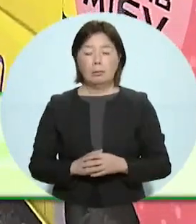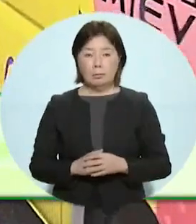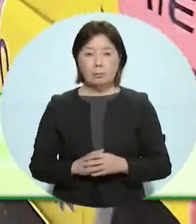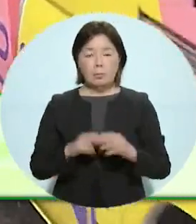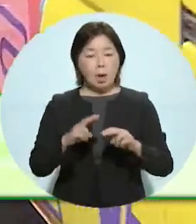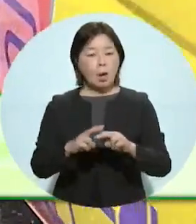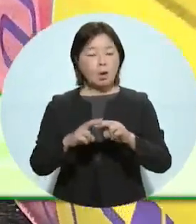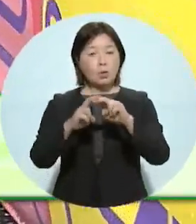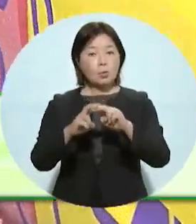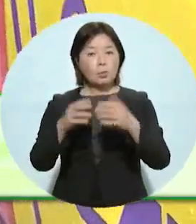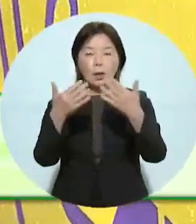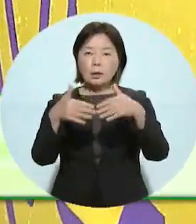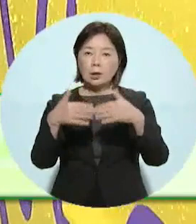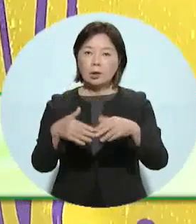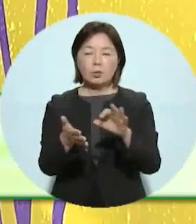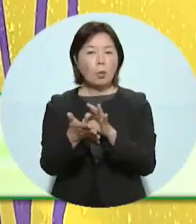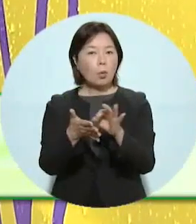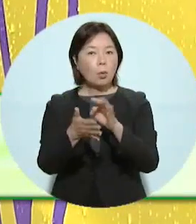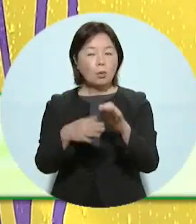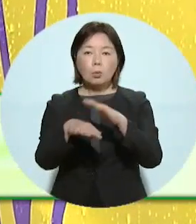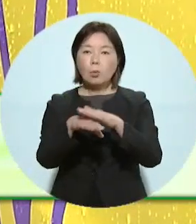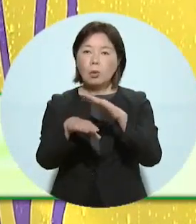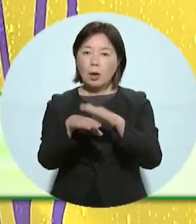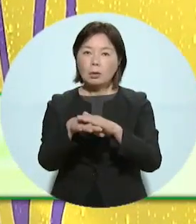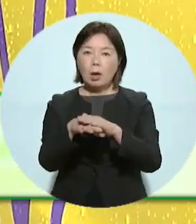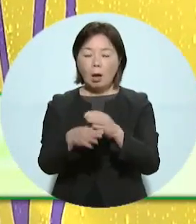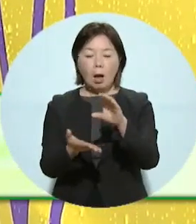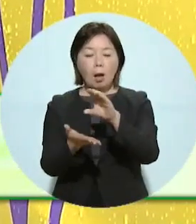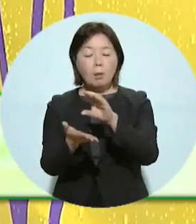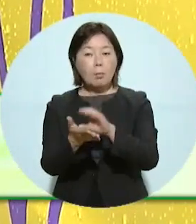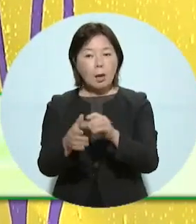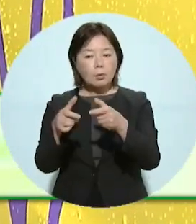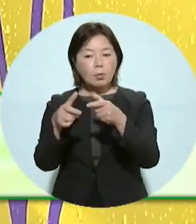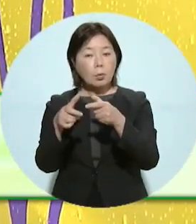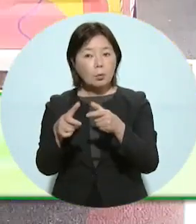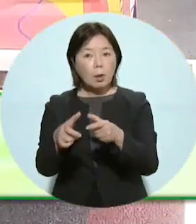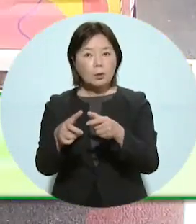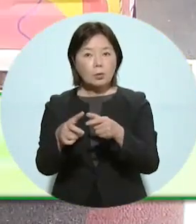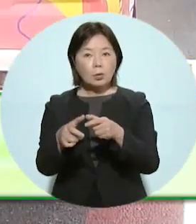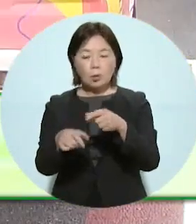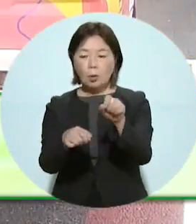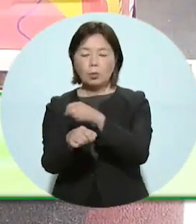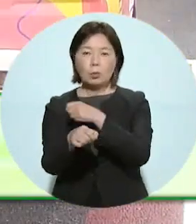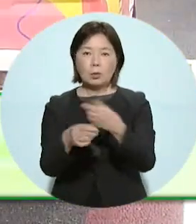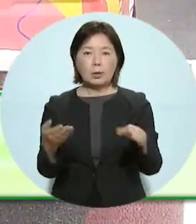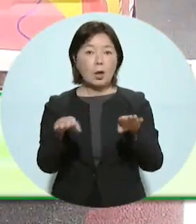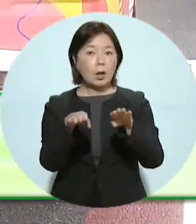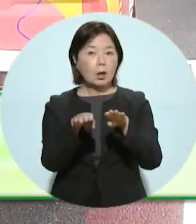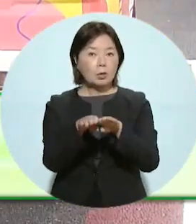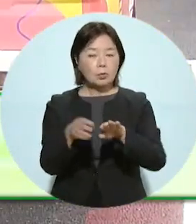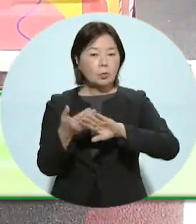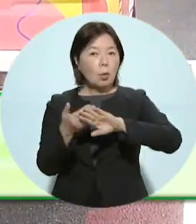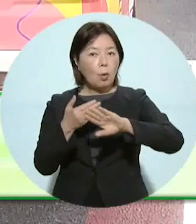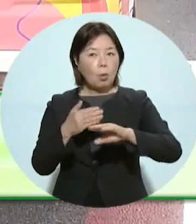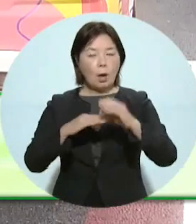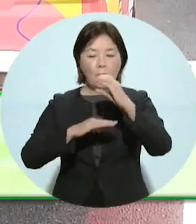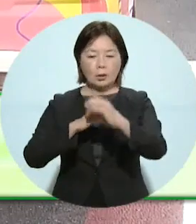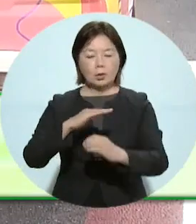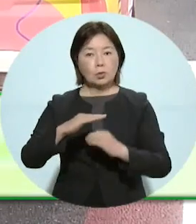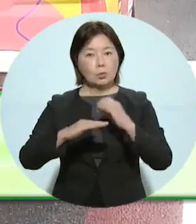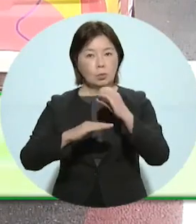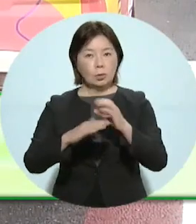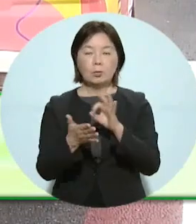充電器の利用は、パーキングチケット発給設備の臨時的な休止期間を除いて24時間可能